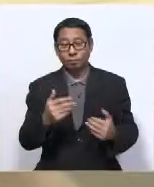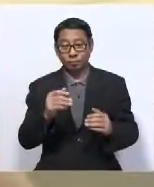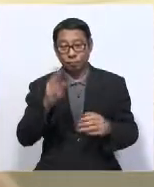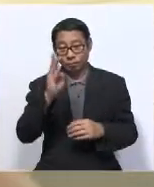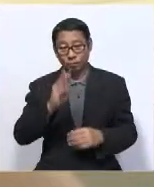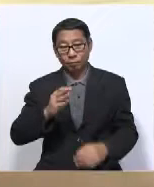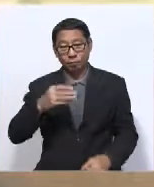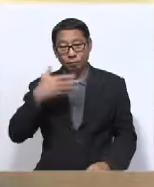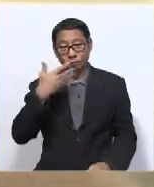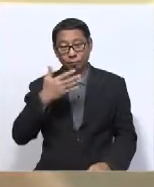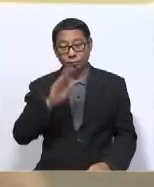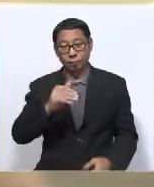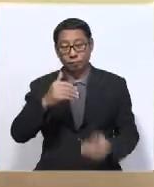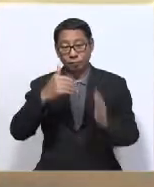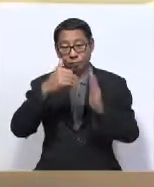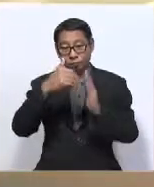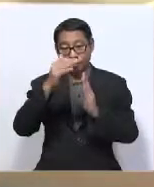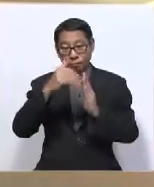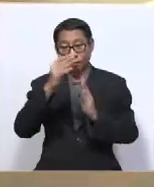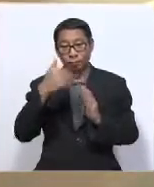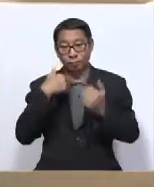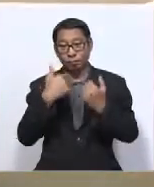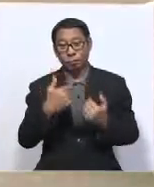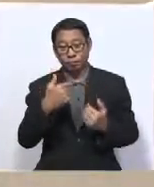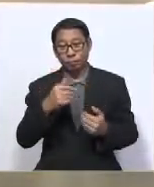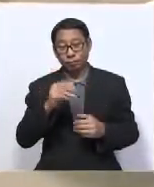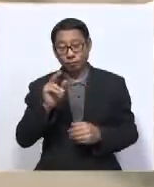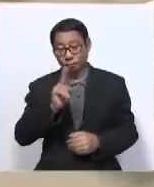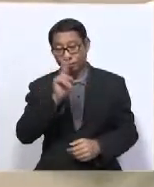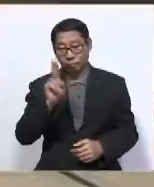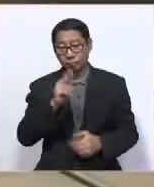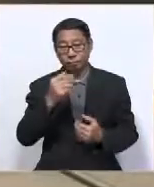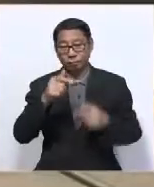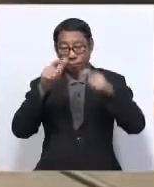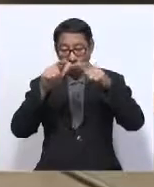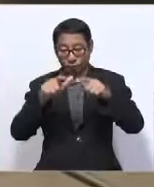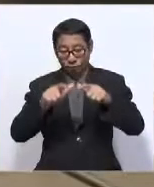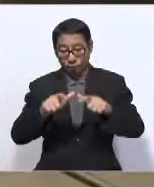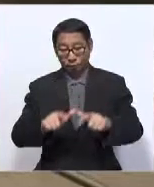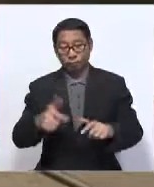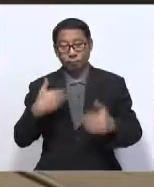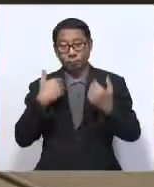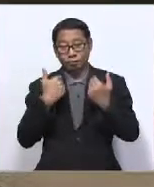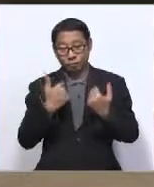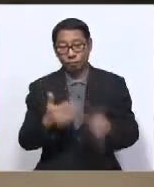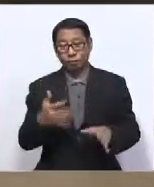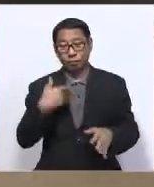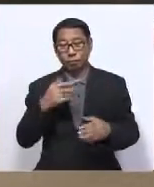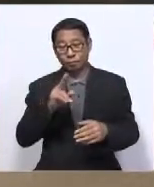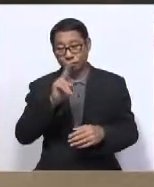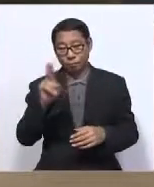ข้าสู่ฤดูร้อนของซีกโลกเหนือแล้วก็ทำให้ความต้องการใช้ LPG มีแนวโน้มลดลงไปด้วยพอลดลง